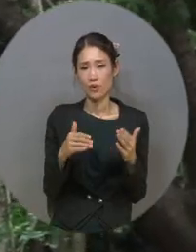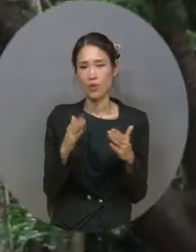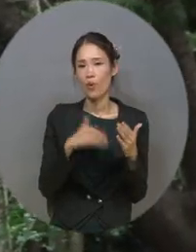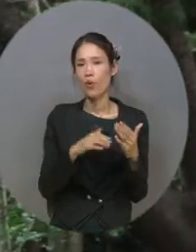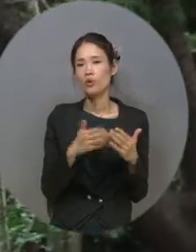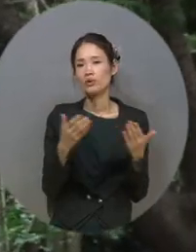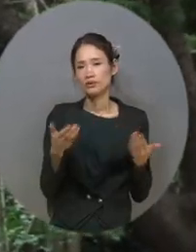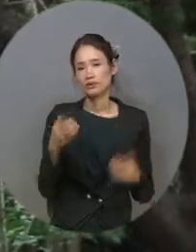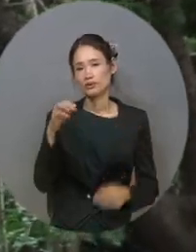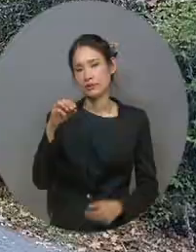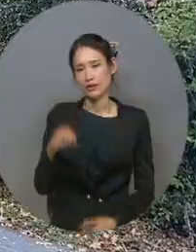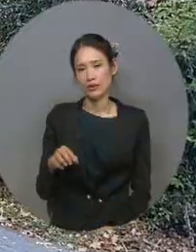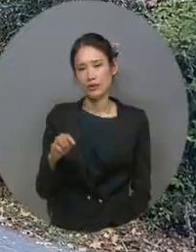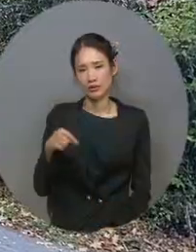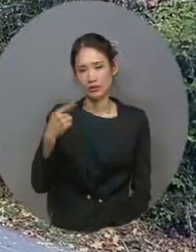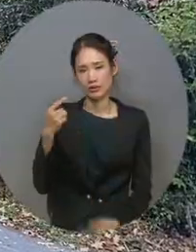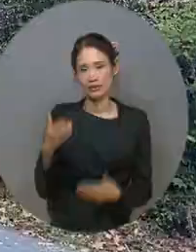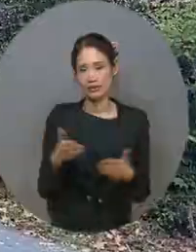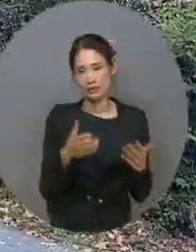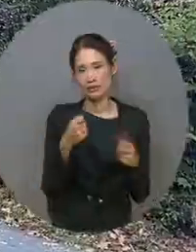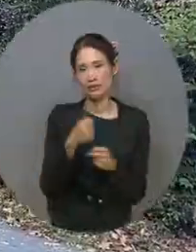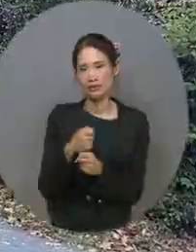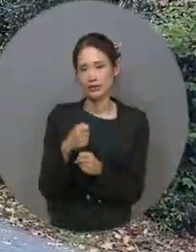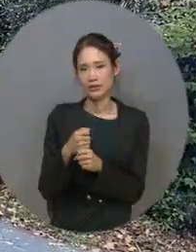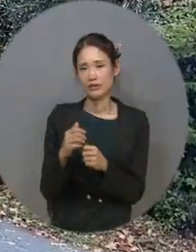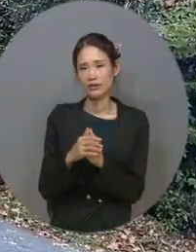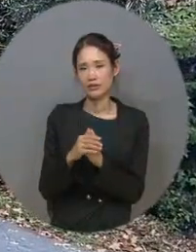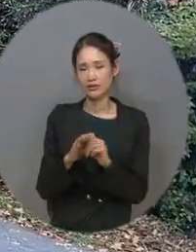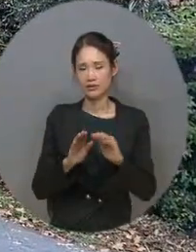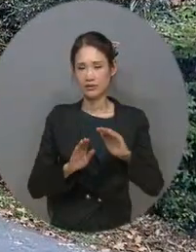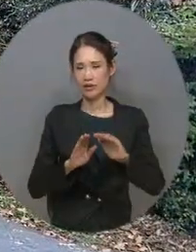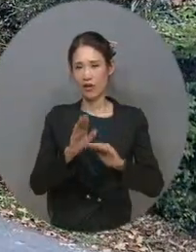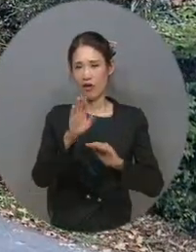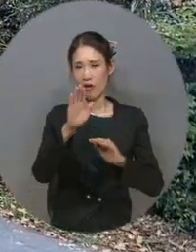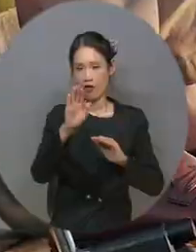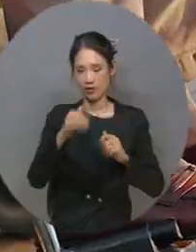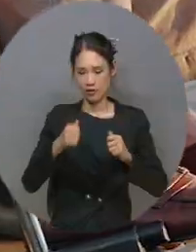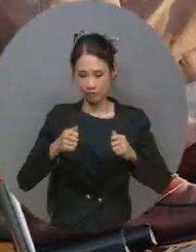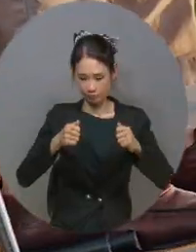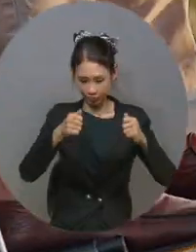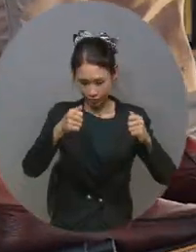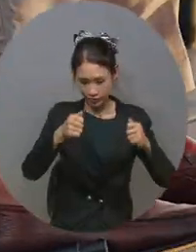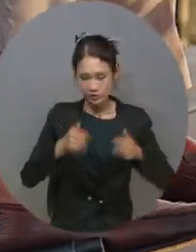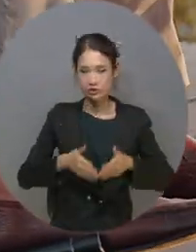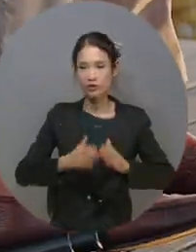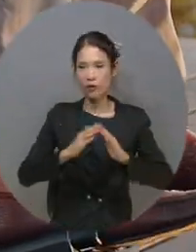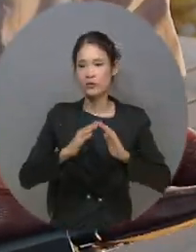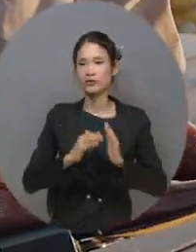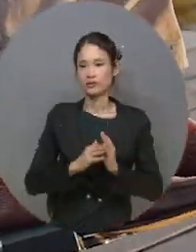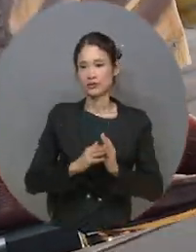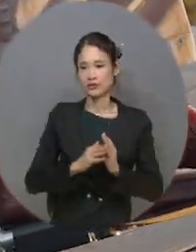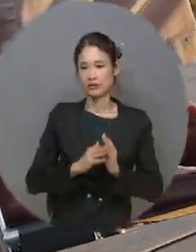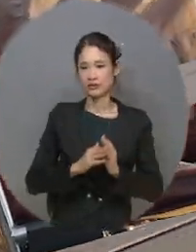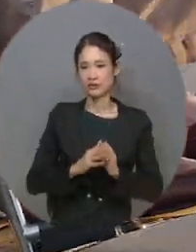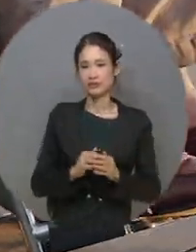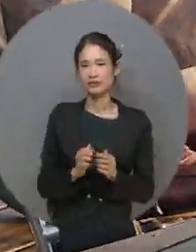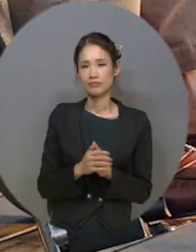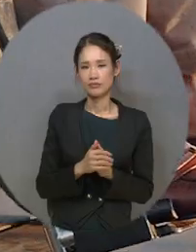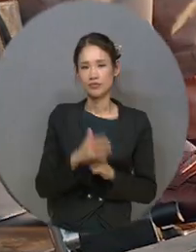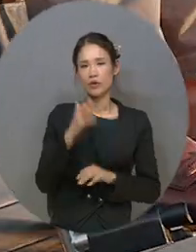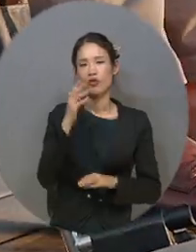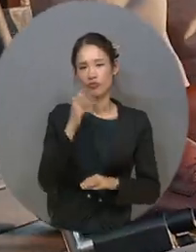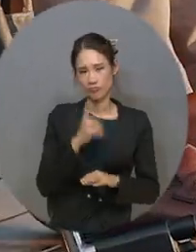공공장소, 그다음에 길을 만들고 경사도도 설치하고 이렇게 하다 보면은